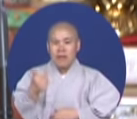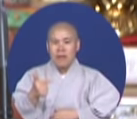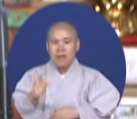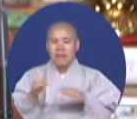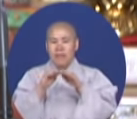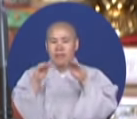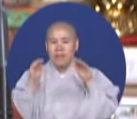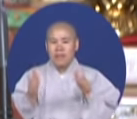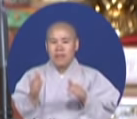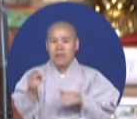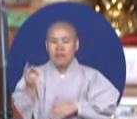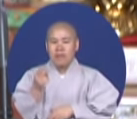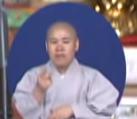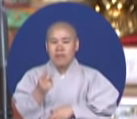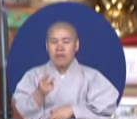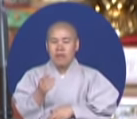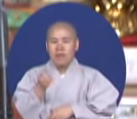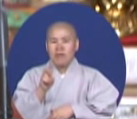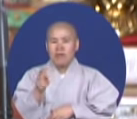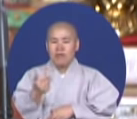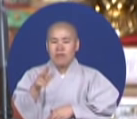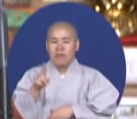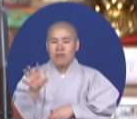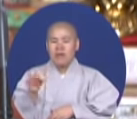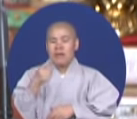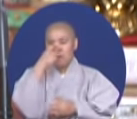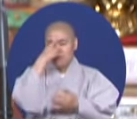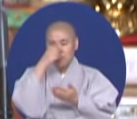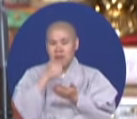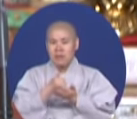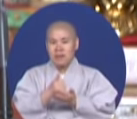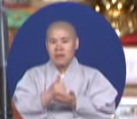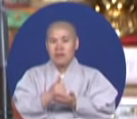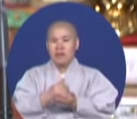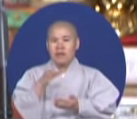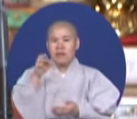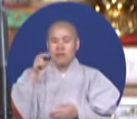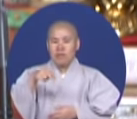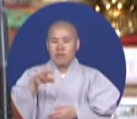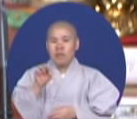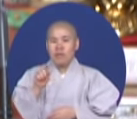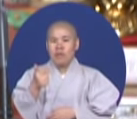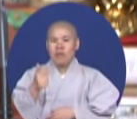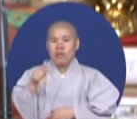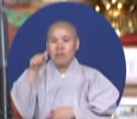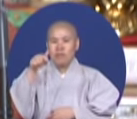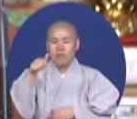했고, 현장 삼장법사는 윤원구족이라